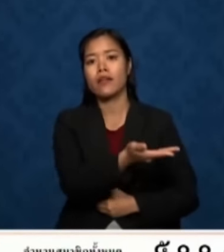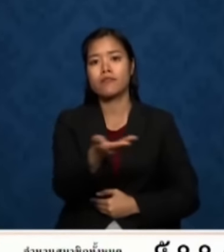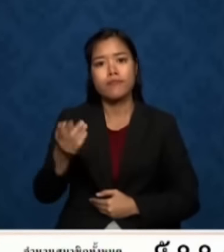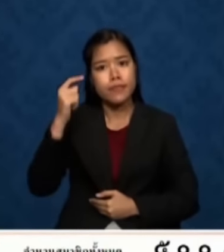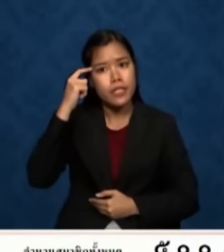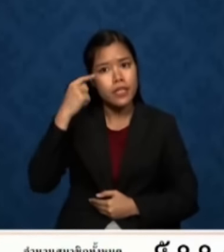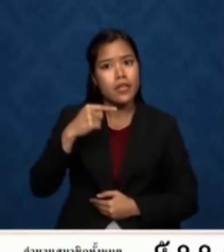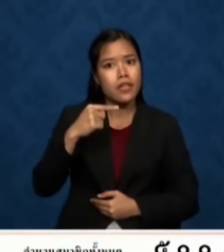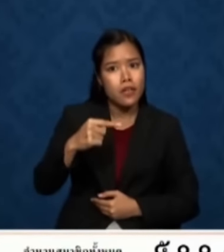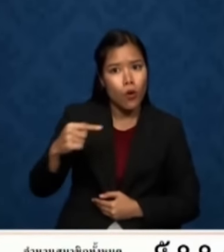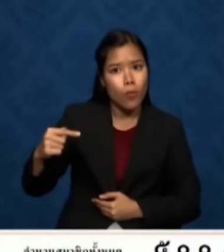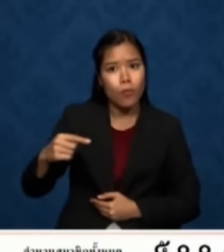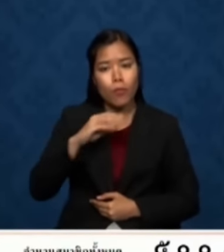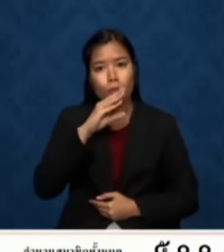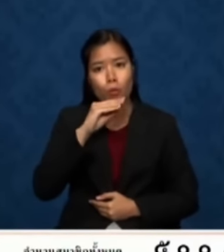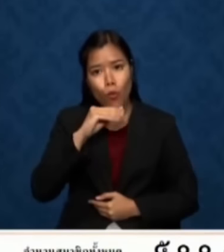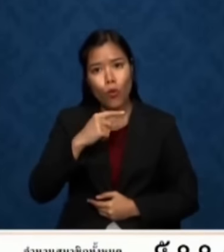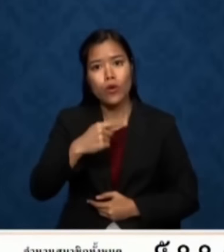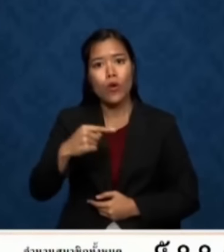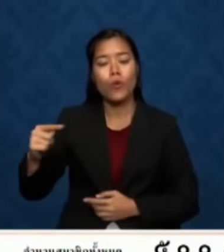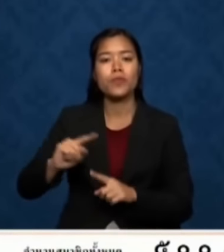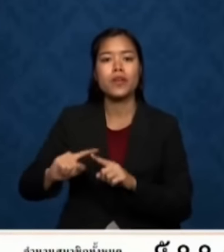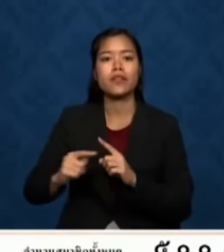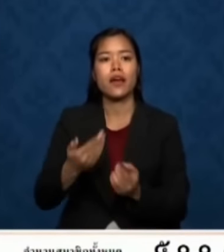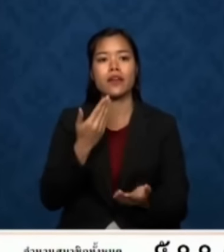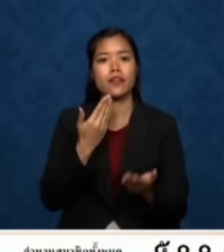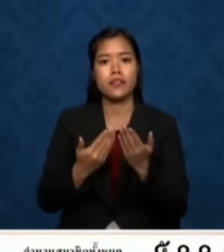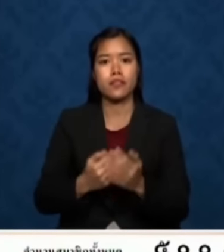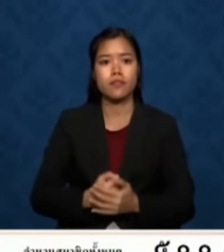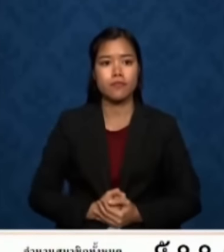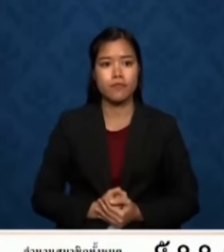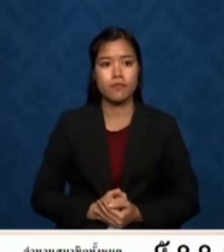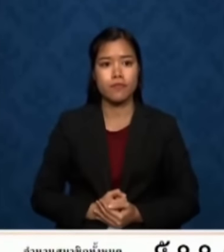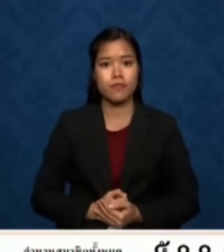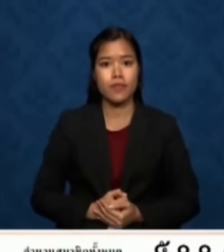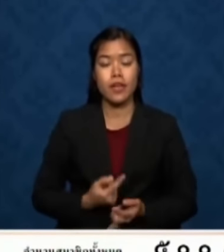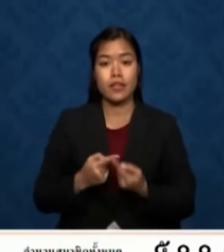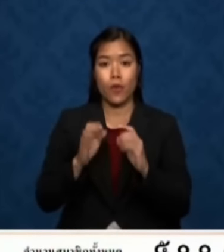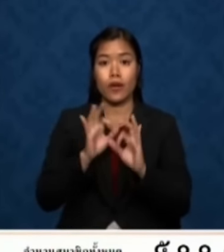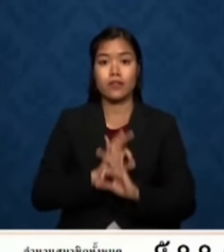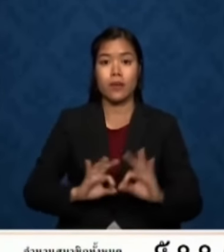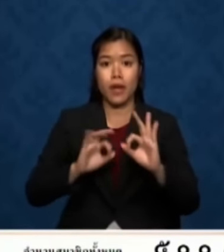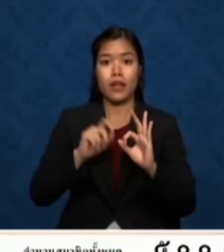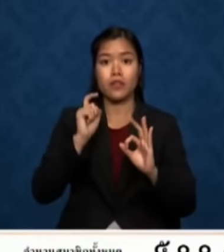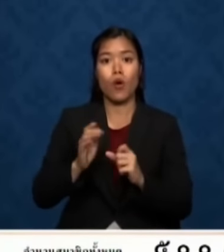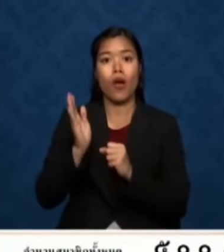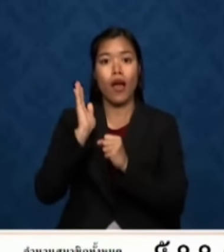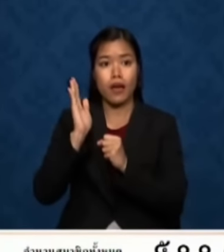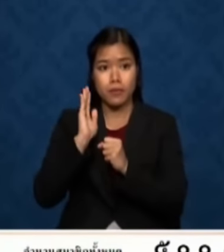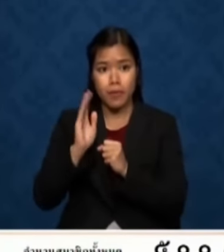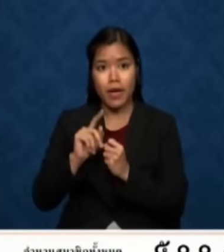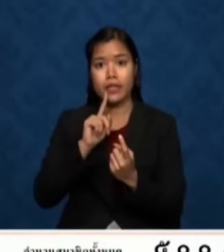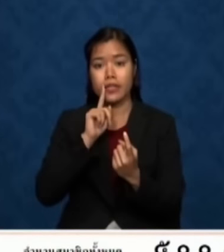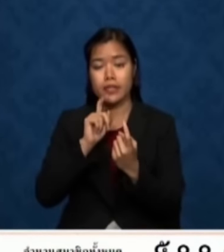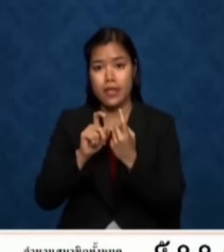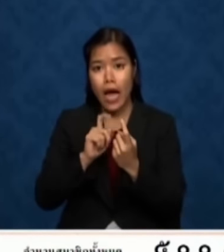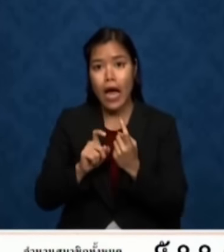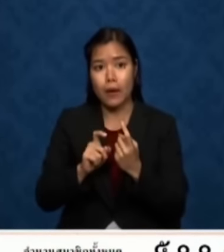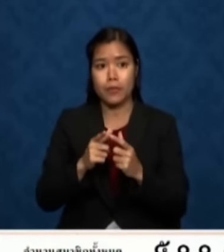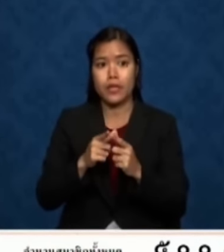แต่การปรายทั่วไปก็ต้องอภิปรายเพื่อซักถามข้อเท็จจริงครับเดี๋ยวท่